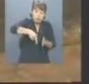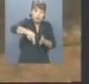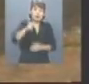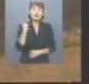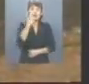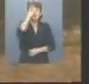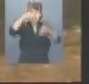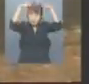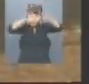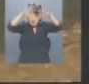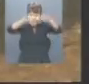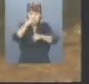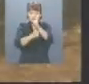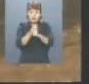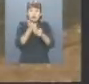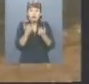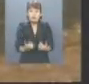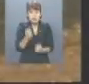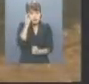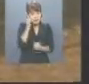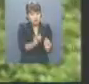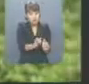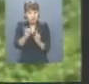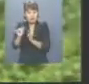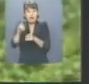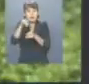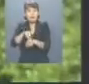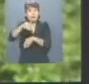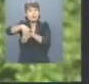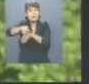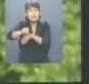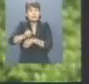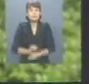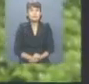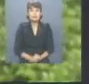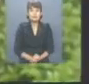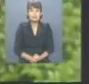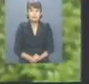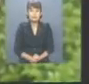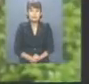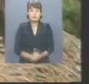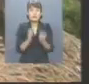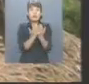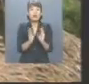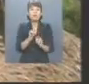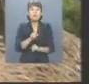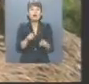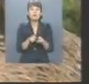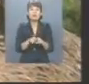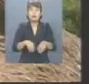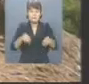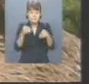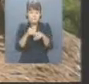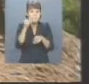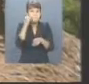นี้หลายคนตัดสินใจย้ายไปอยู่นอกหมู่บ้านเช่นเดียวกับครอบครัวแก้วประจุที่ปลูกบ้านติดริมแม่น้ำ